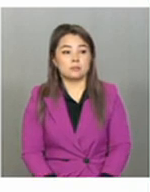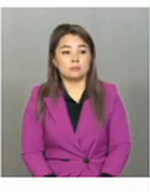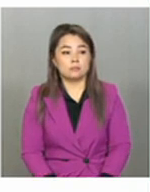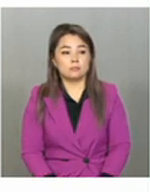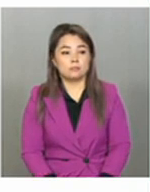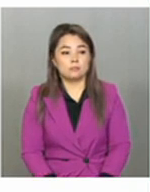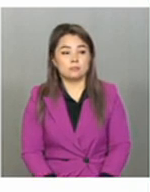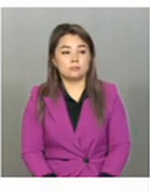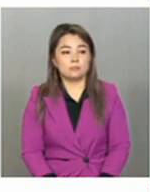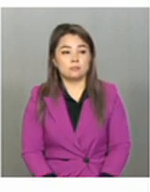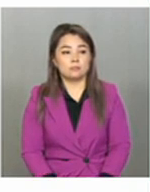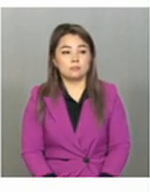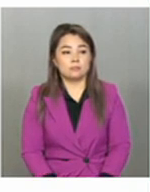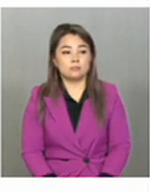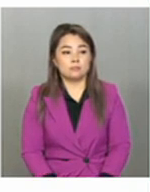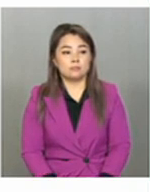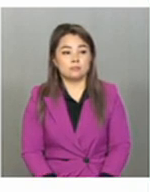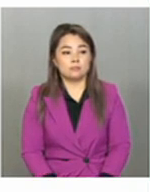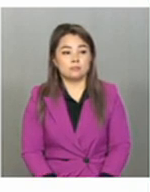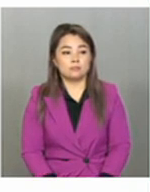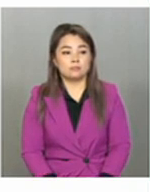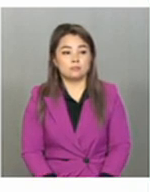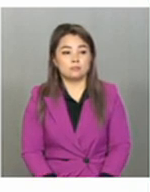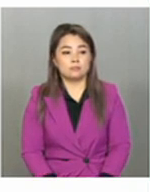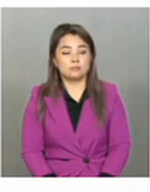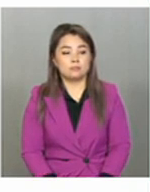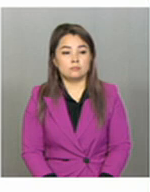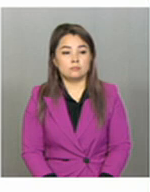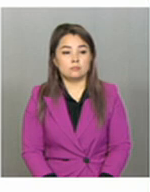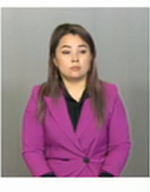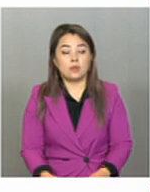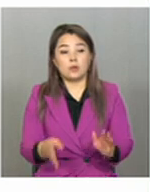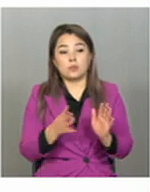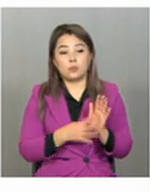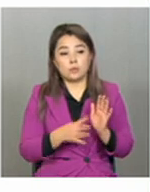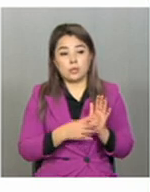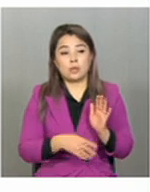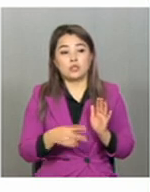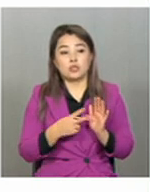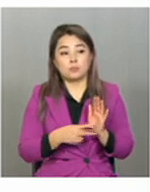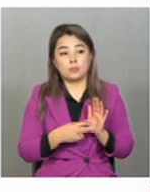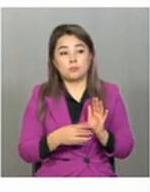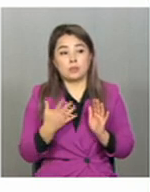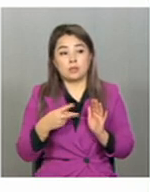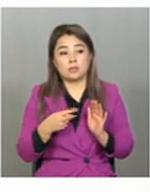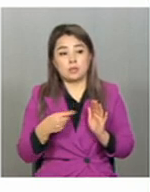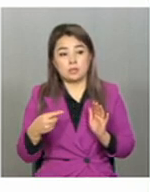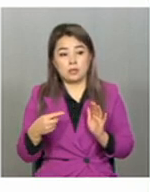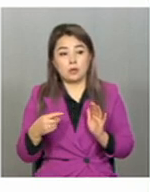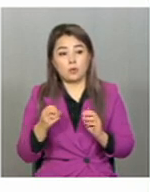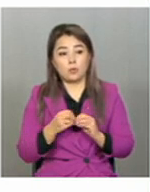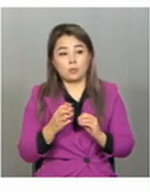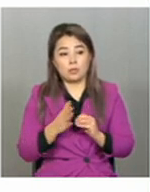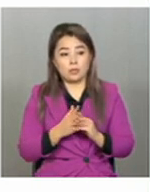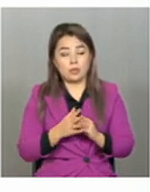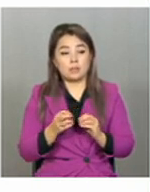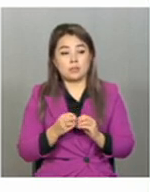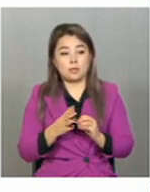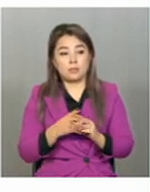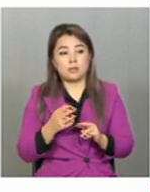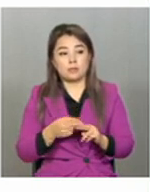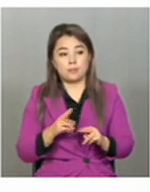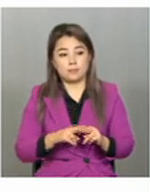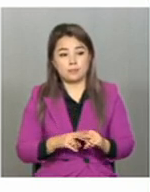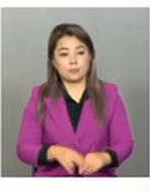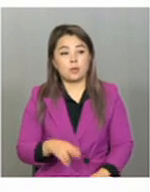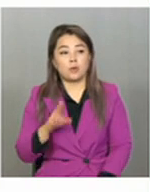Тоқсаннан 75-ті азайтсақ, бізде 15 болады. Синус 75 градус,